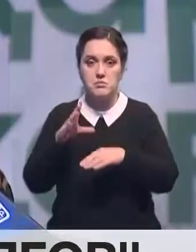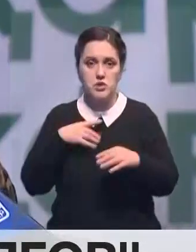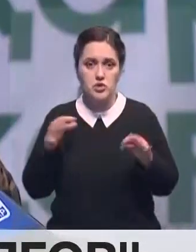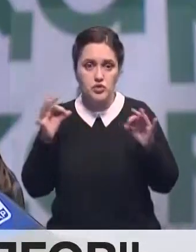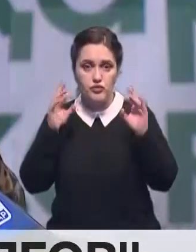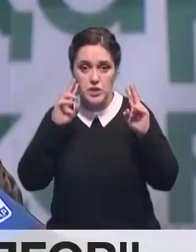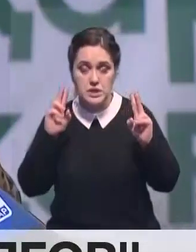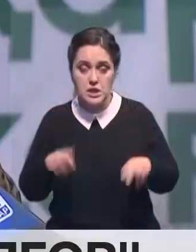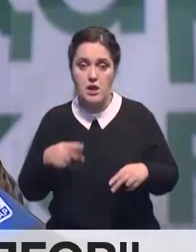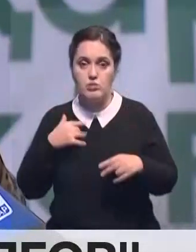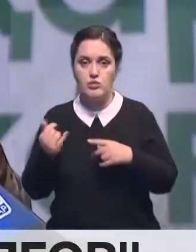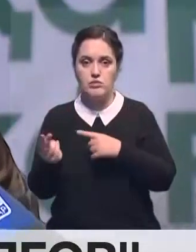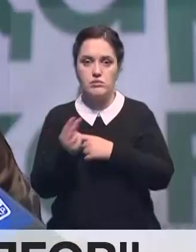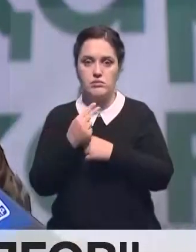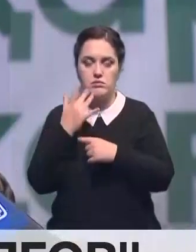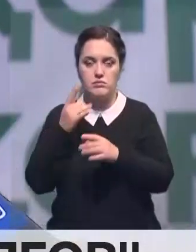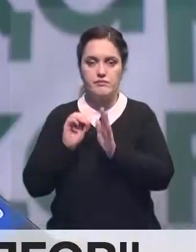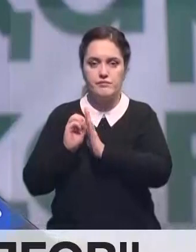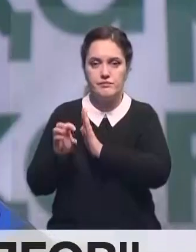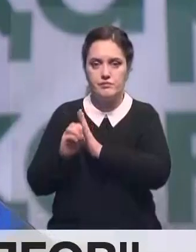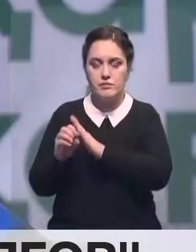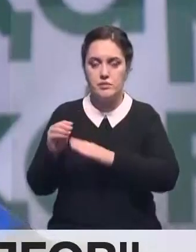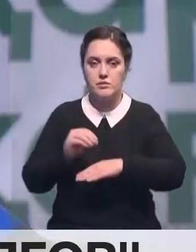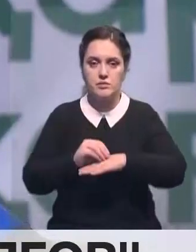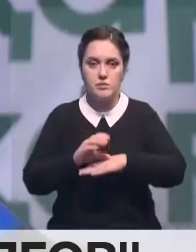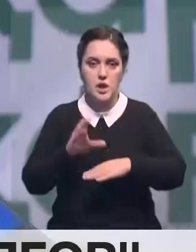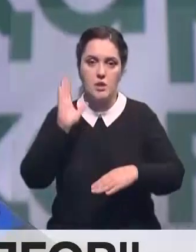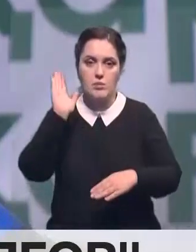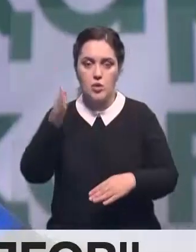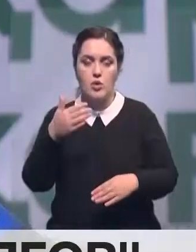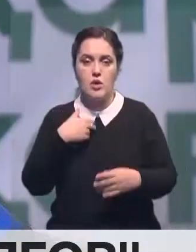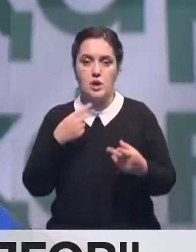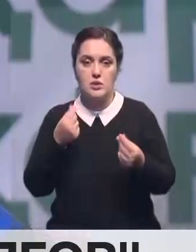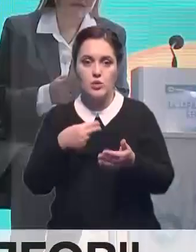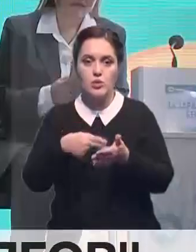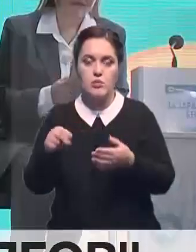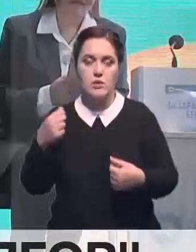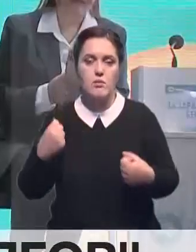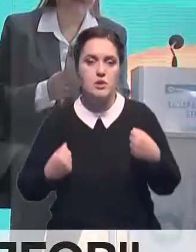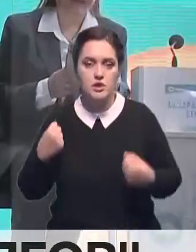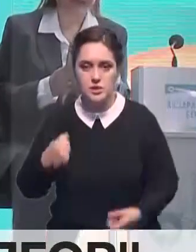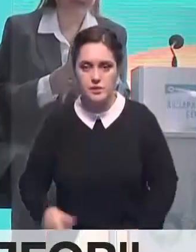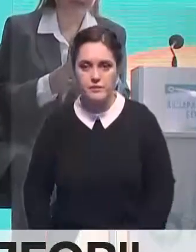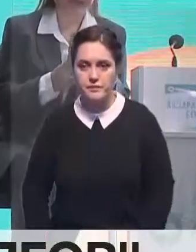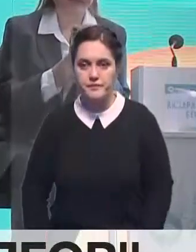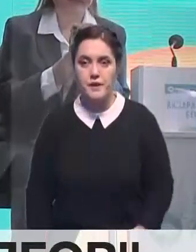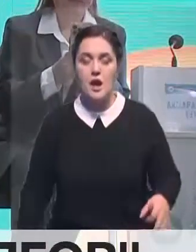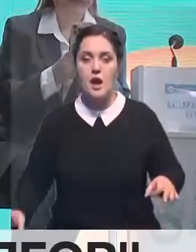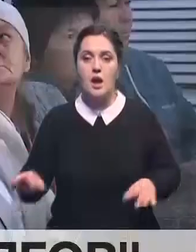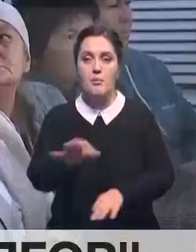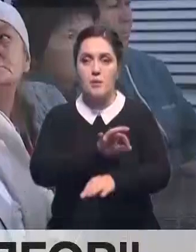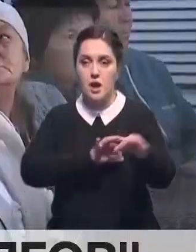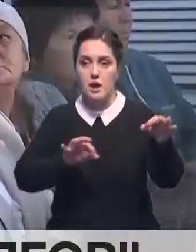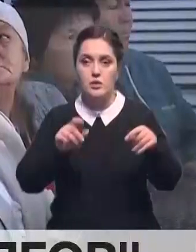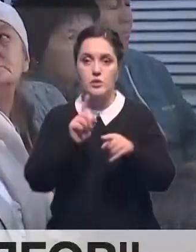распорядку сов я стабильно откладываю часть своего дохода и в будущем хочу на эти деньги купить машину в рамках проекта участникам также